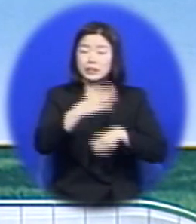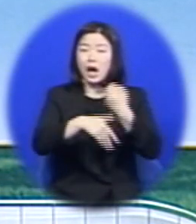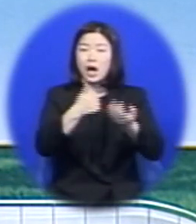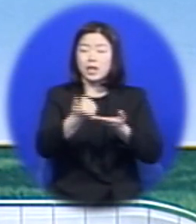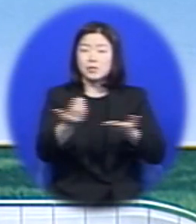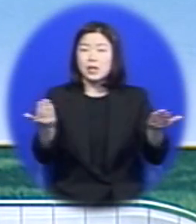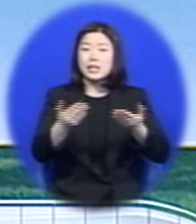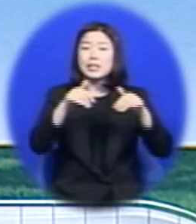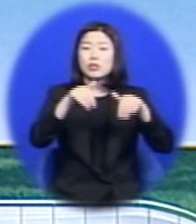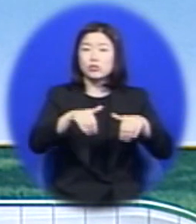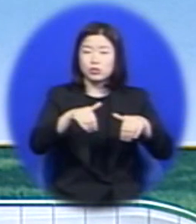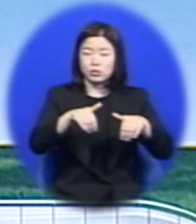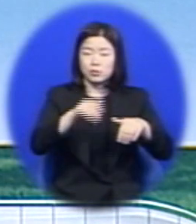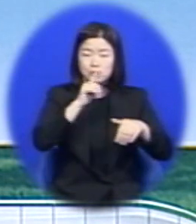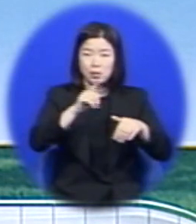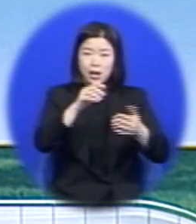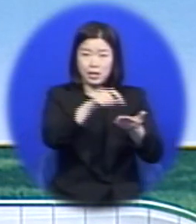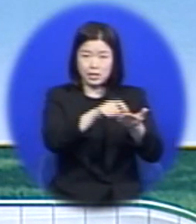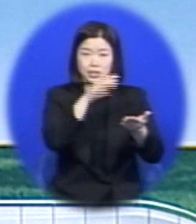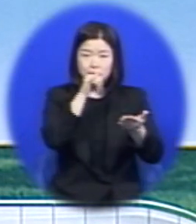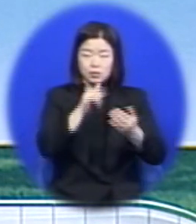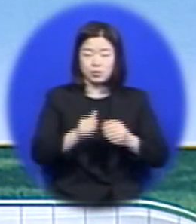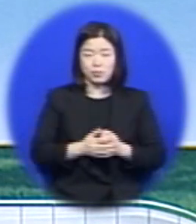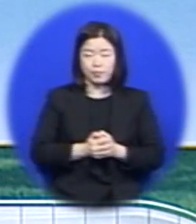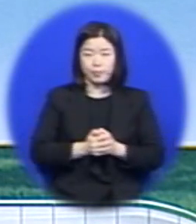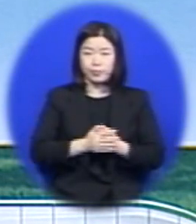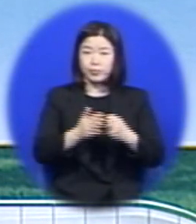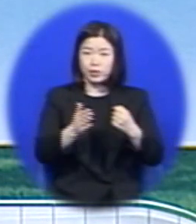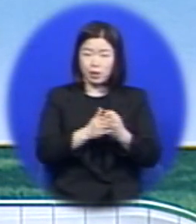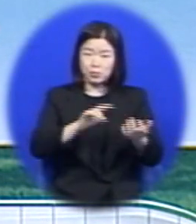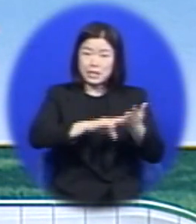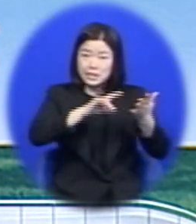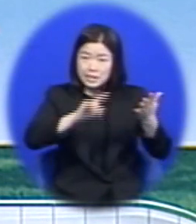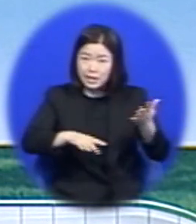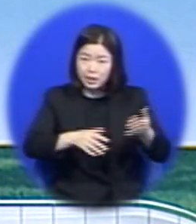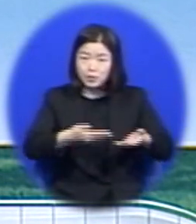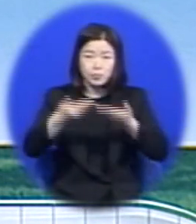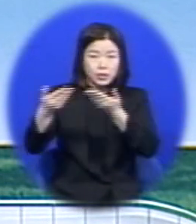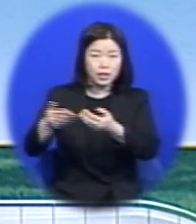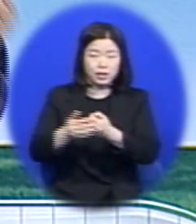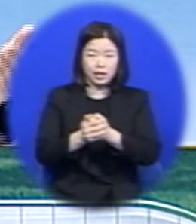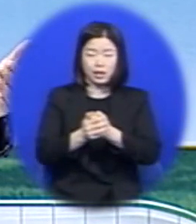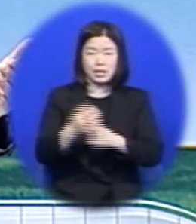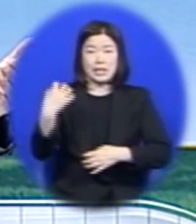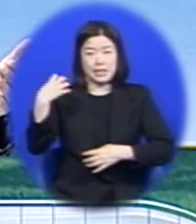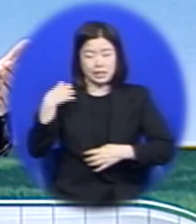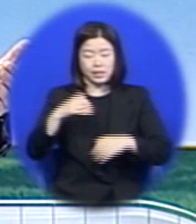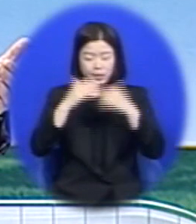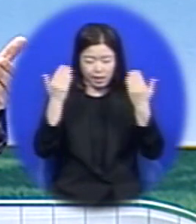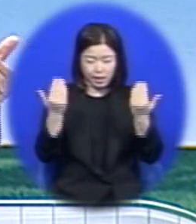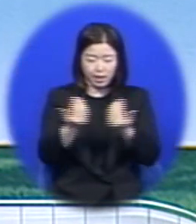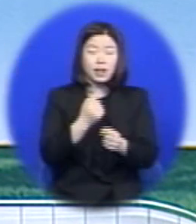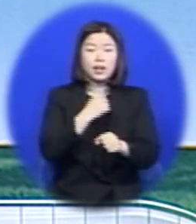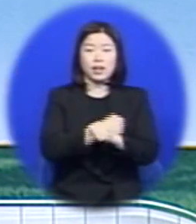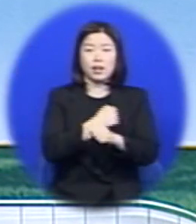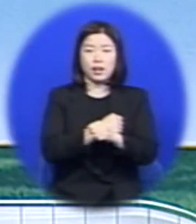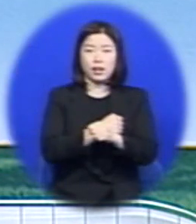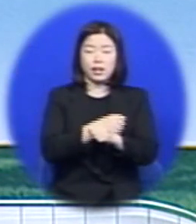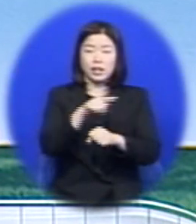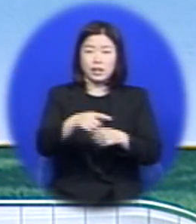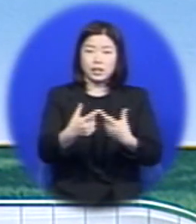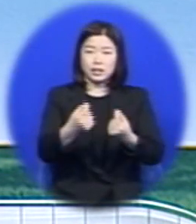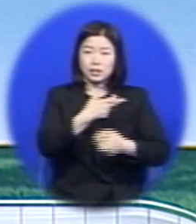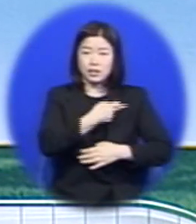그런 뜻입니다. 그러므로 세금을 내라, 의무를 다하라, 그렇게